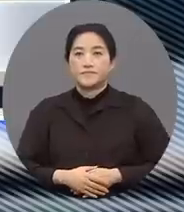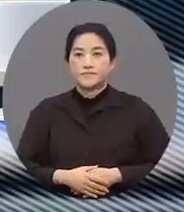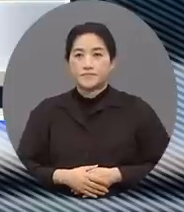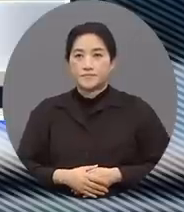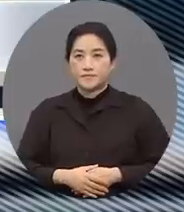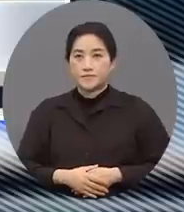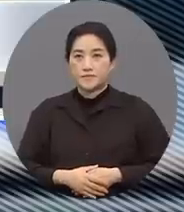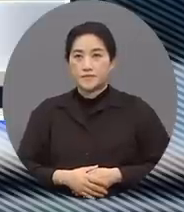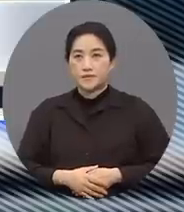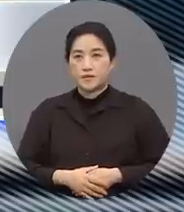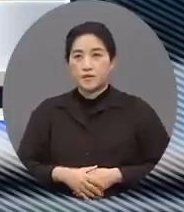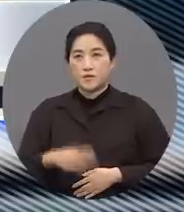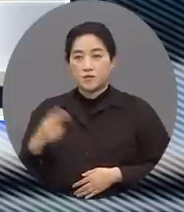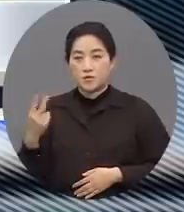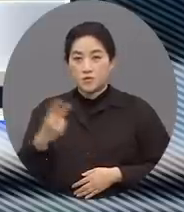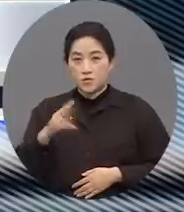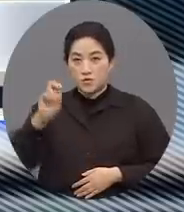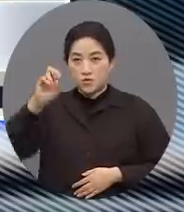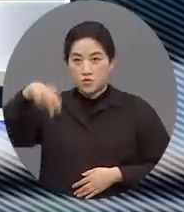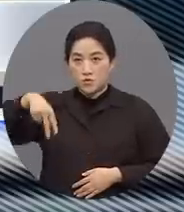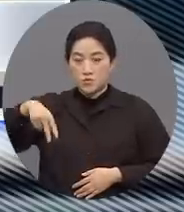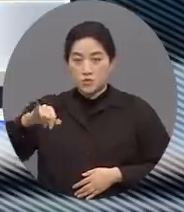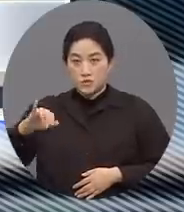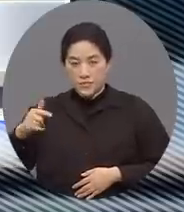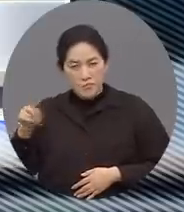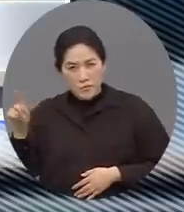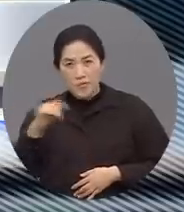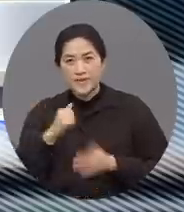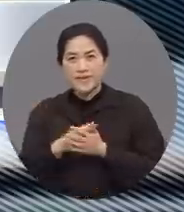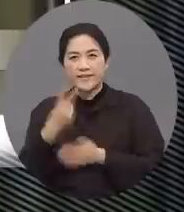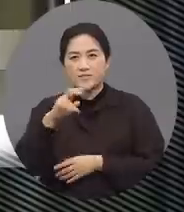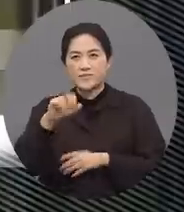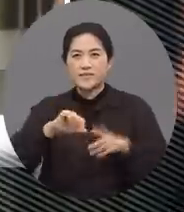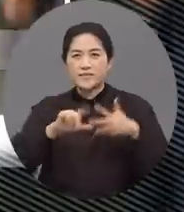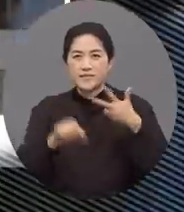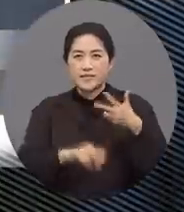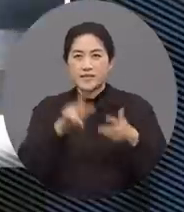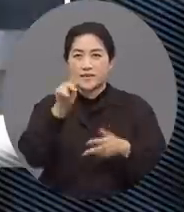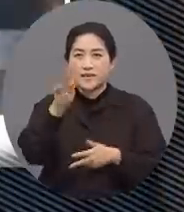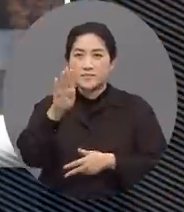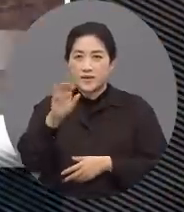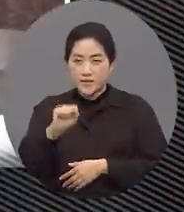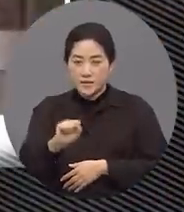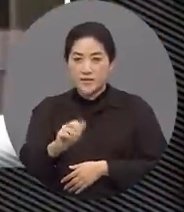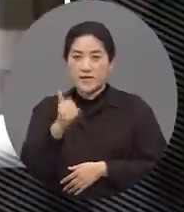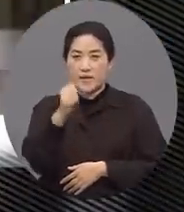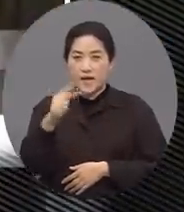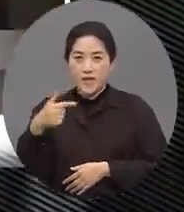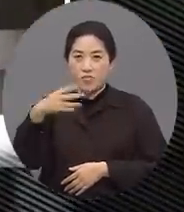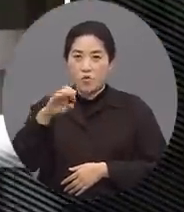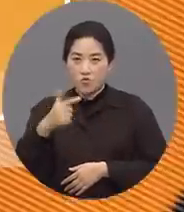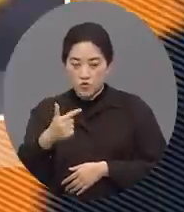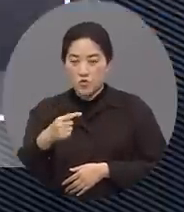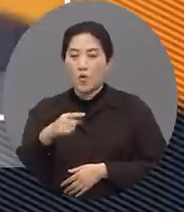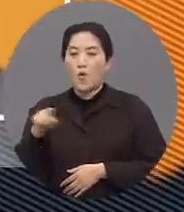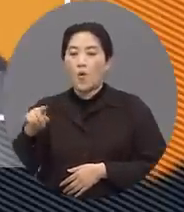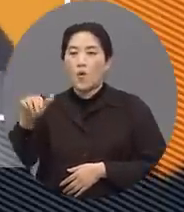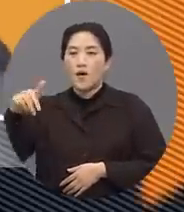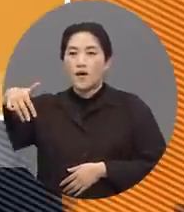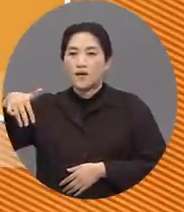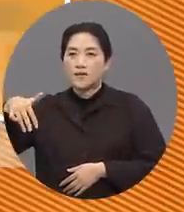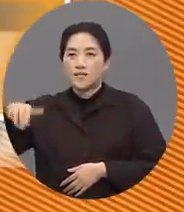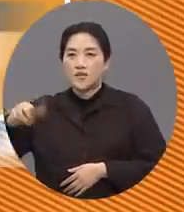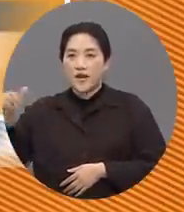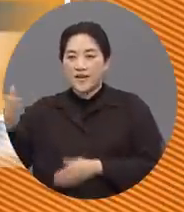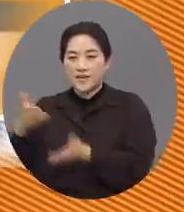두 사람이 유시민 노무현재단 이사장의 지난 2020년 7월 KBS는 당시 한동훈 검사장과 채널A 기자의